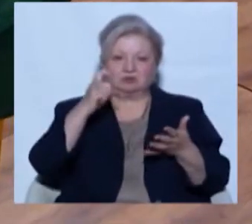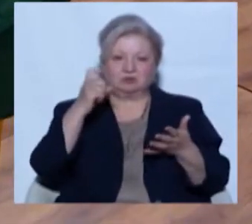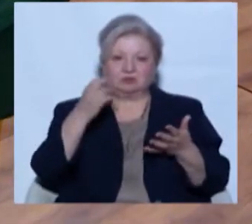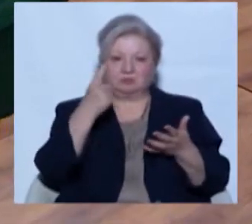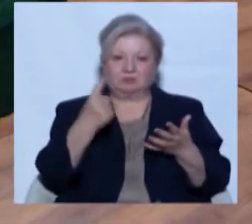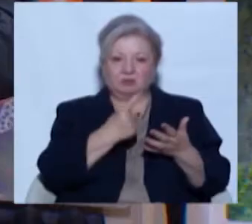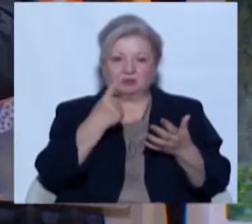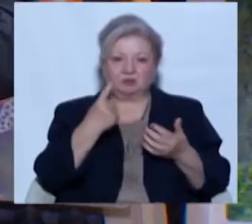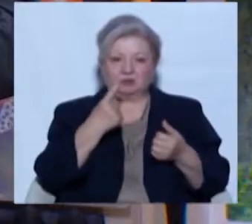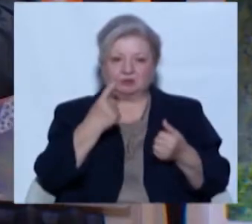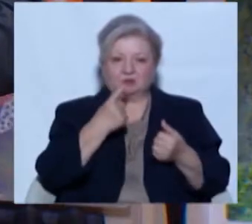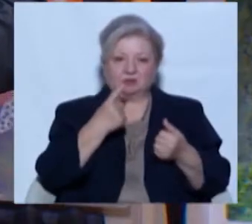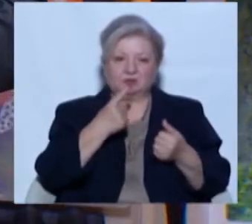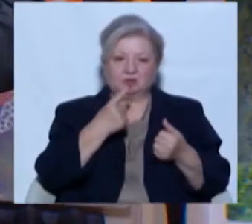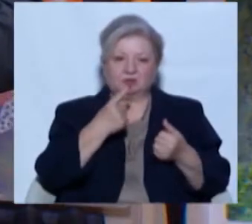პირველ